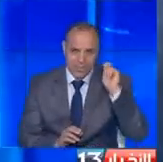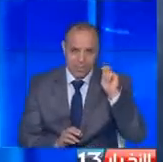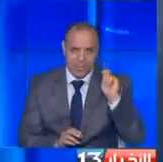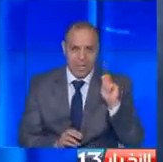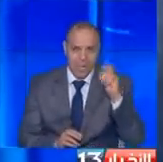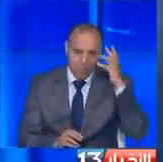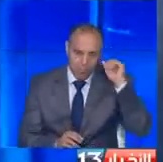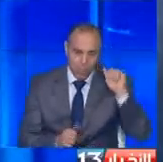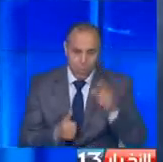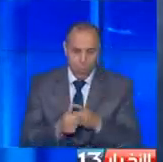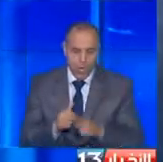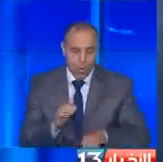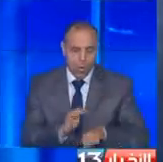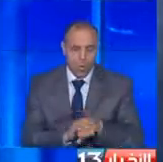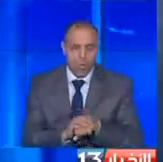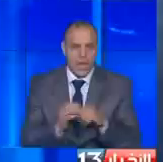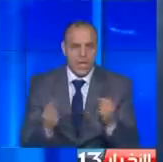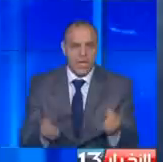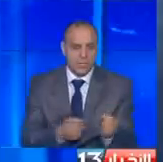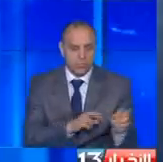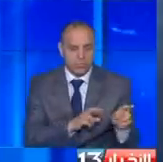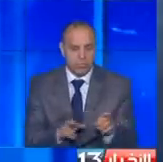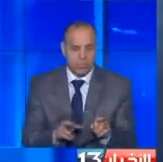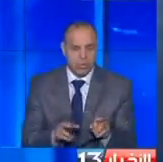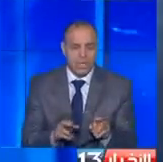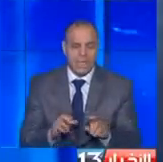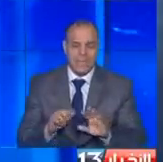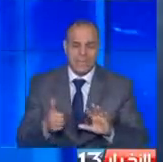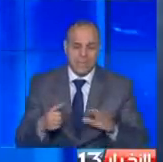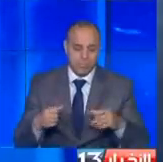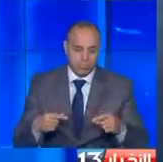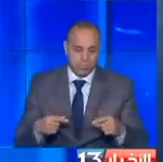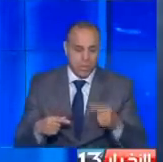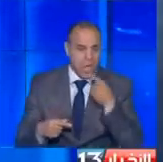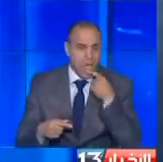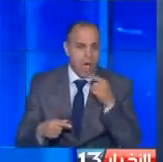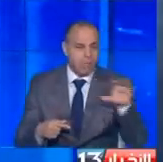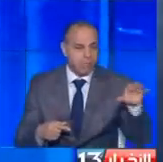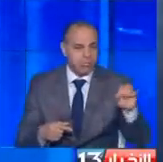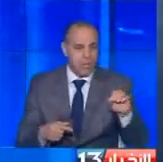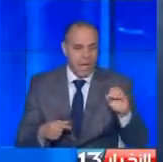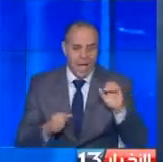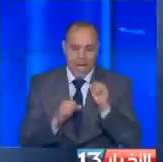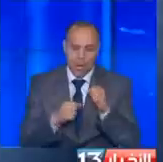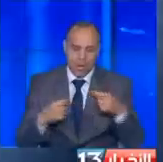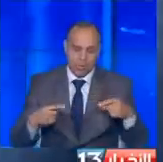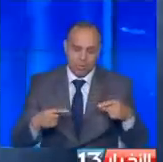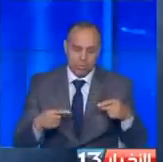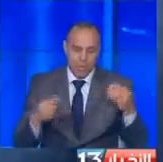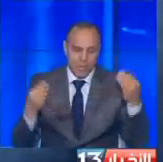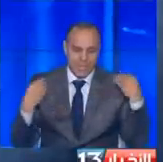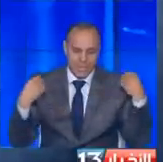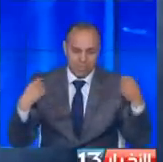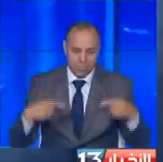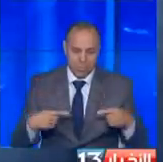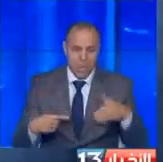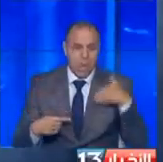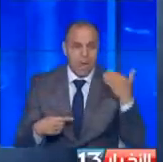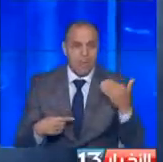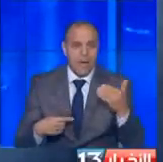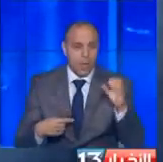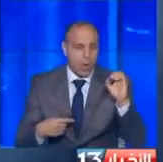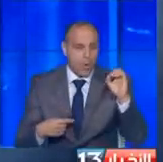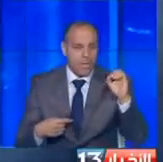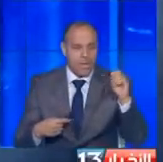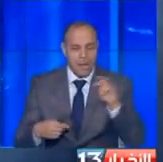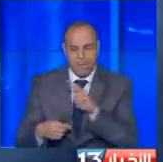الرابطة المحترفة الأولى لكرة القدم نشاطها من خلال الجولة السادسة، عندما تستضيف شبيبة القيروان النادي البنزرتي، ويواجه